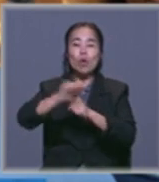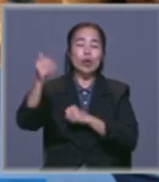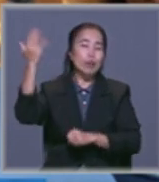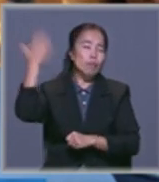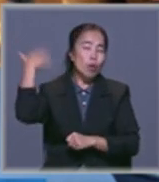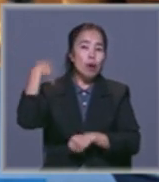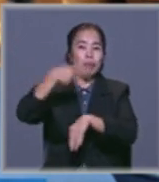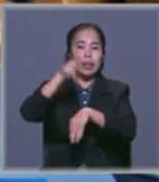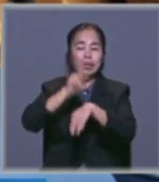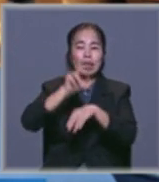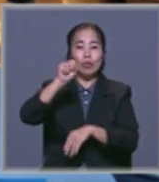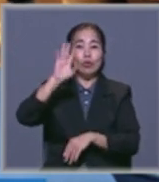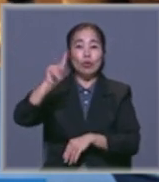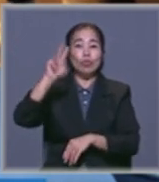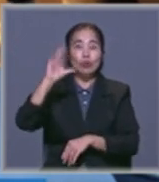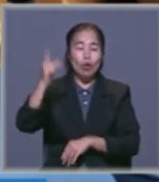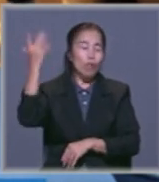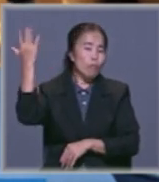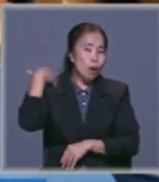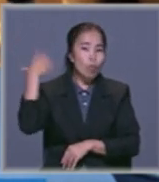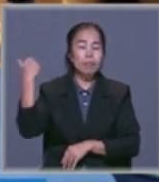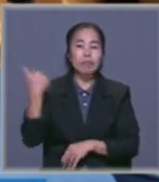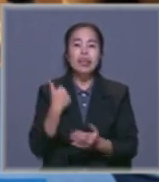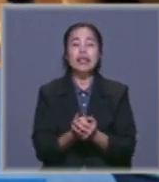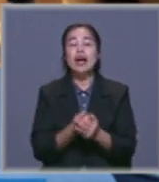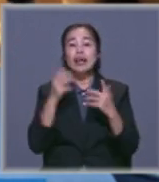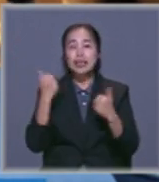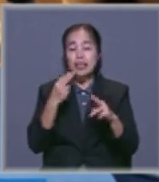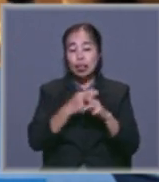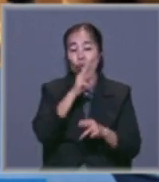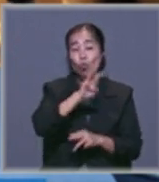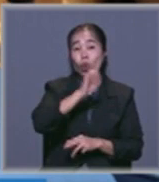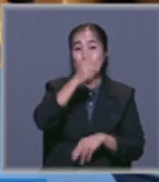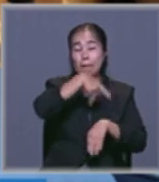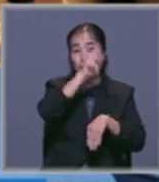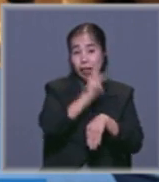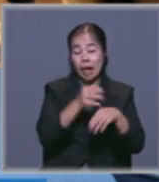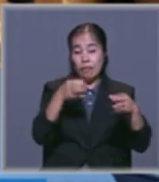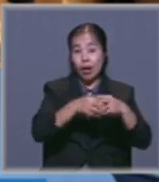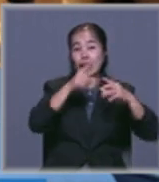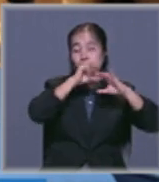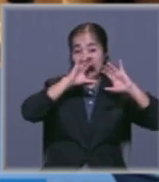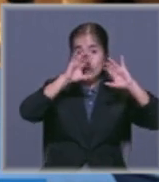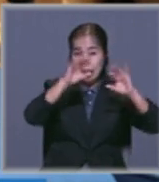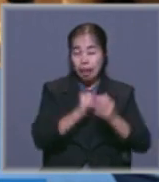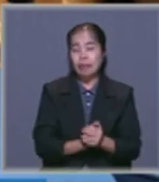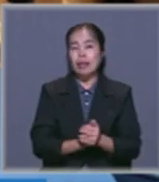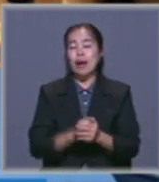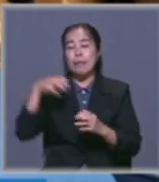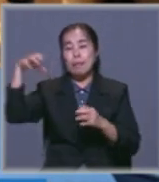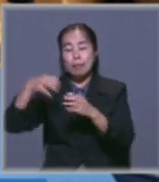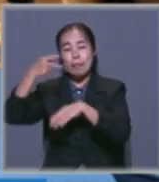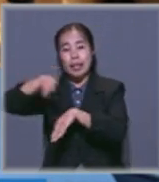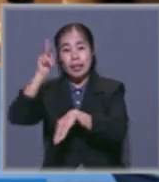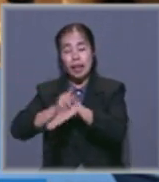ธานสนช.ซึ่งมาจากการแต่งตั้งของพลเอกประยุทธ์ซึ่งทั้งคุณวิรัติประธานวิปรัฐบาลจากพลังประชารัฐและคุณพรเพชรชี้ว่าส.